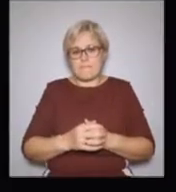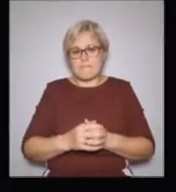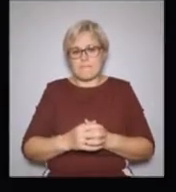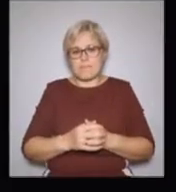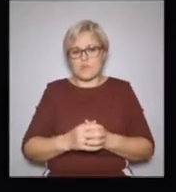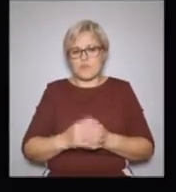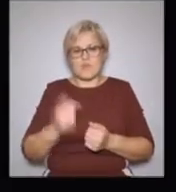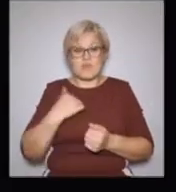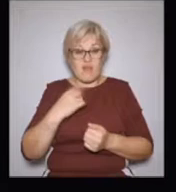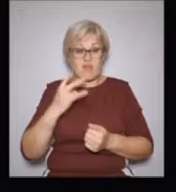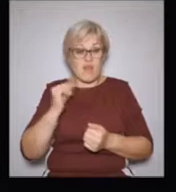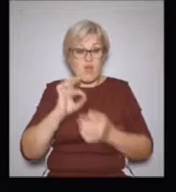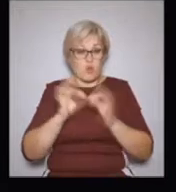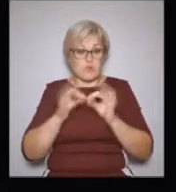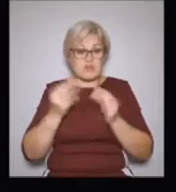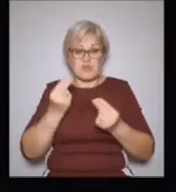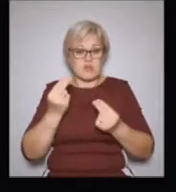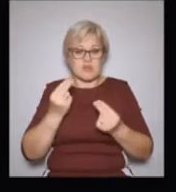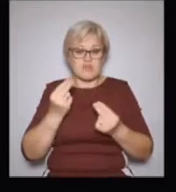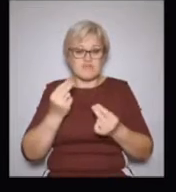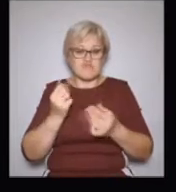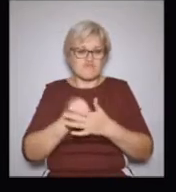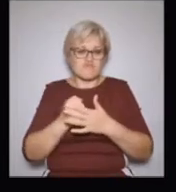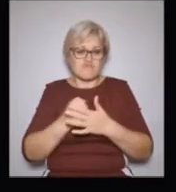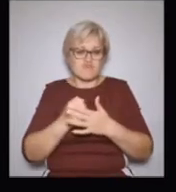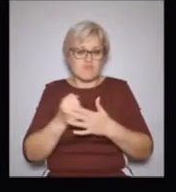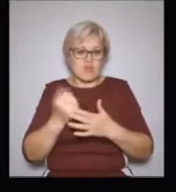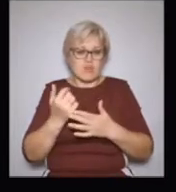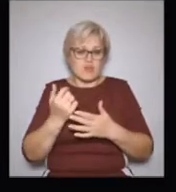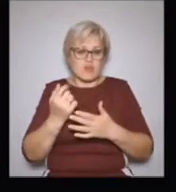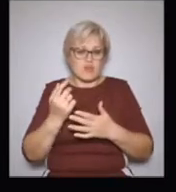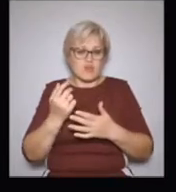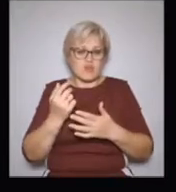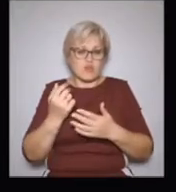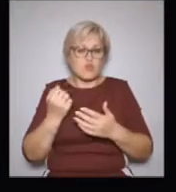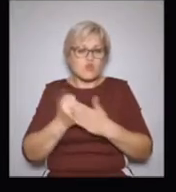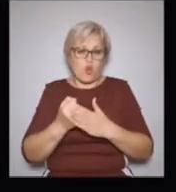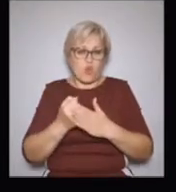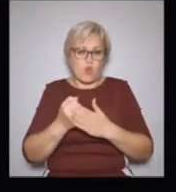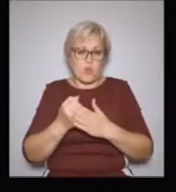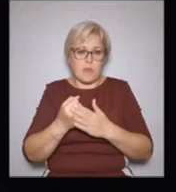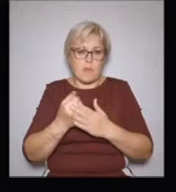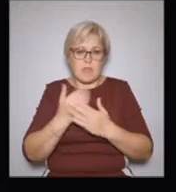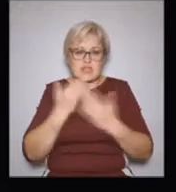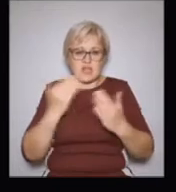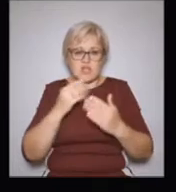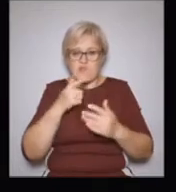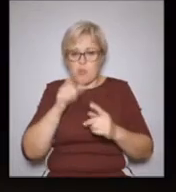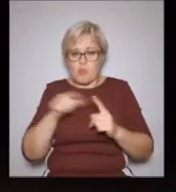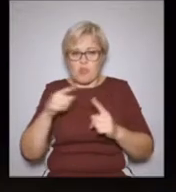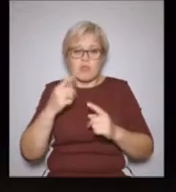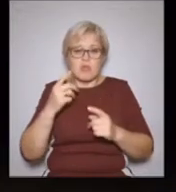она олимпийские игры не отбирался до последнего момента пока все